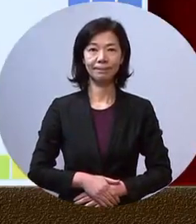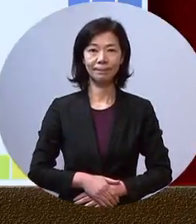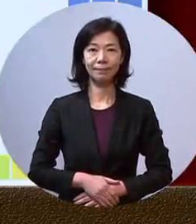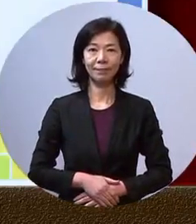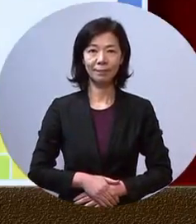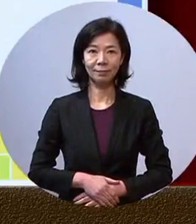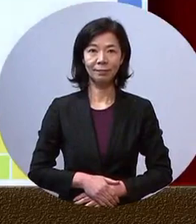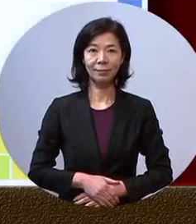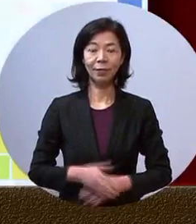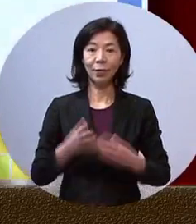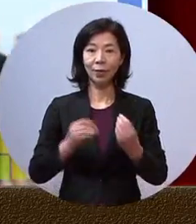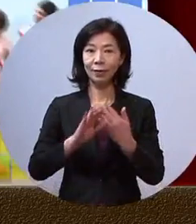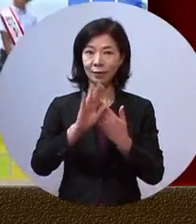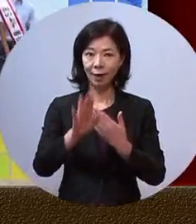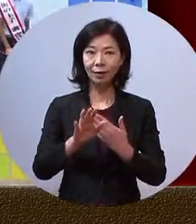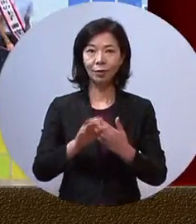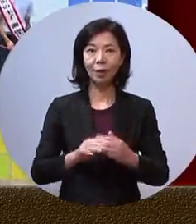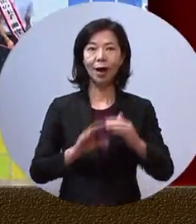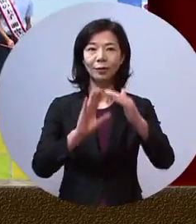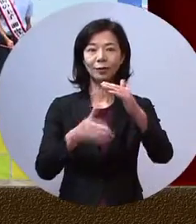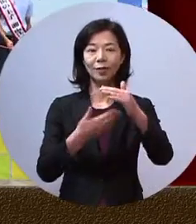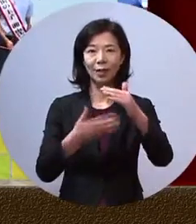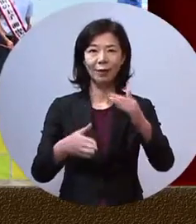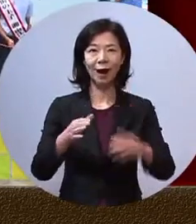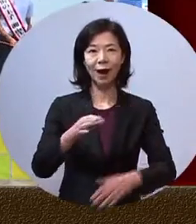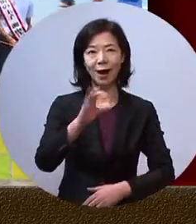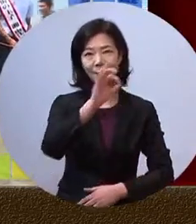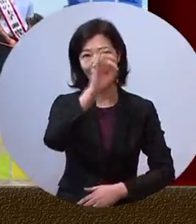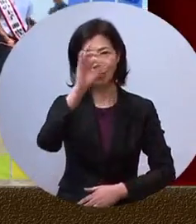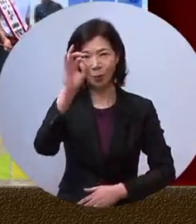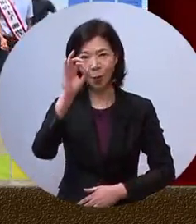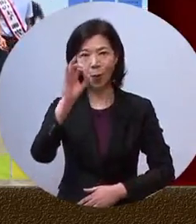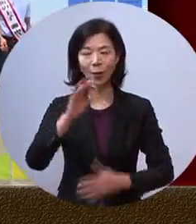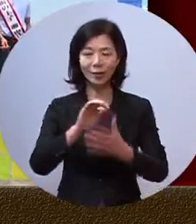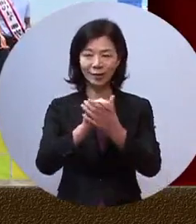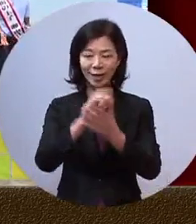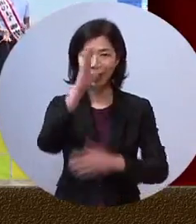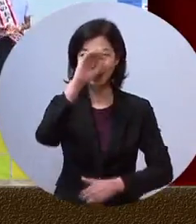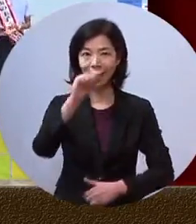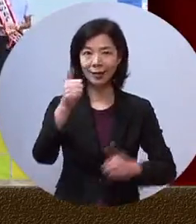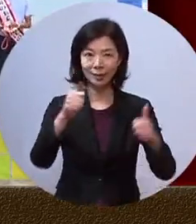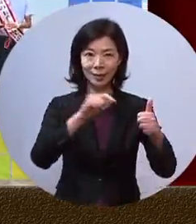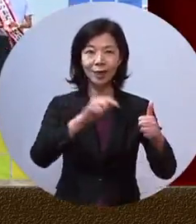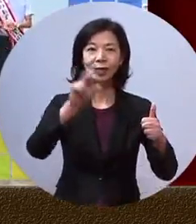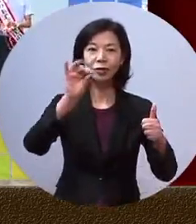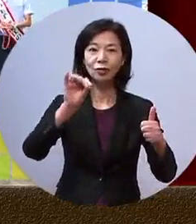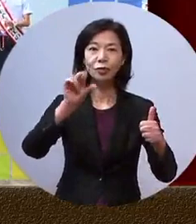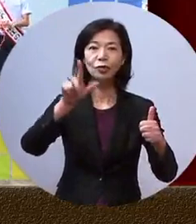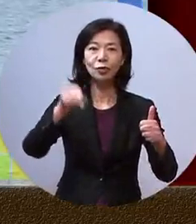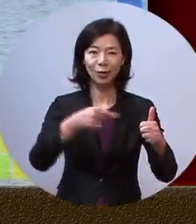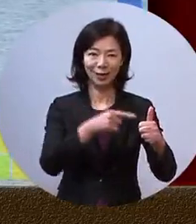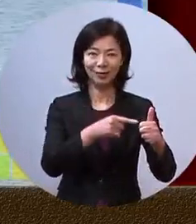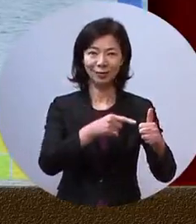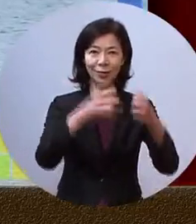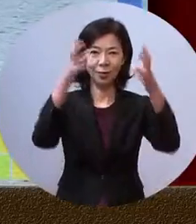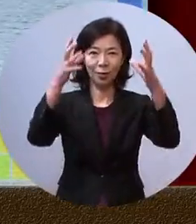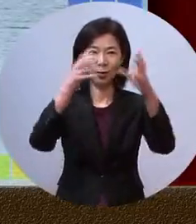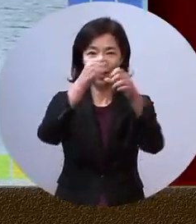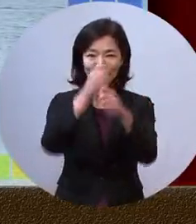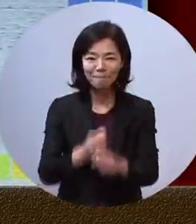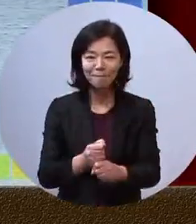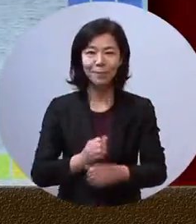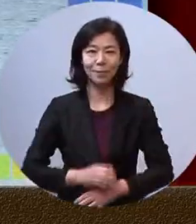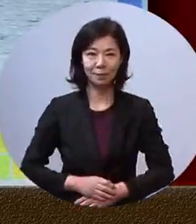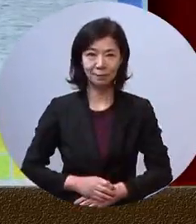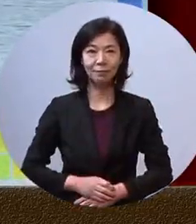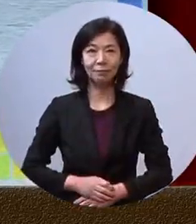神事の後は藤沢観光親善大使鶴野武さんとともに恒例のくす玉割り。そして